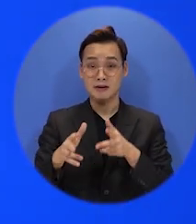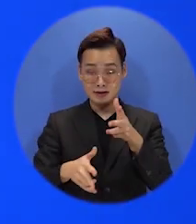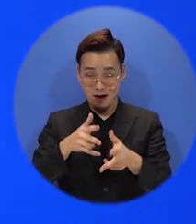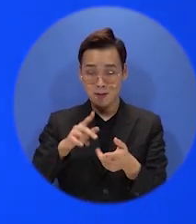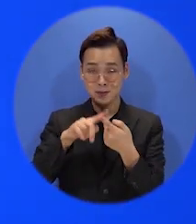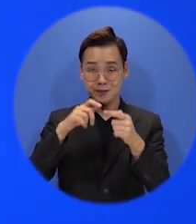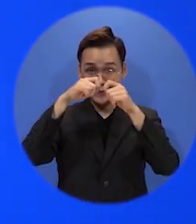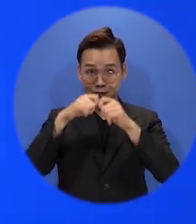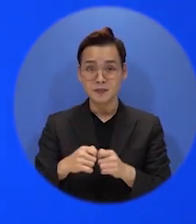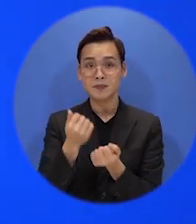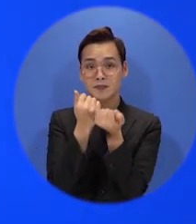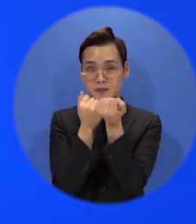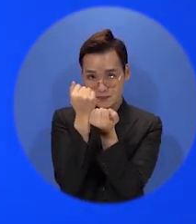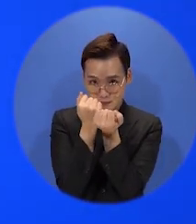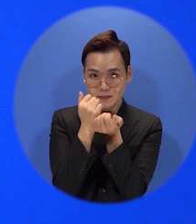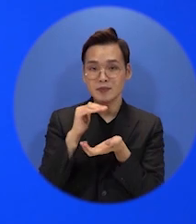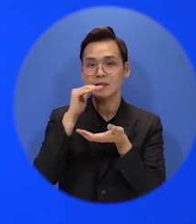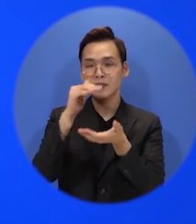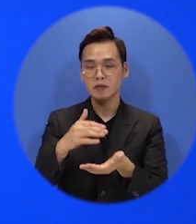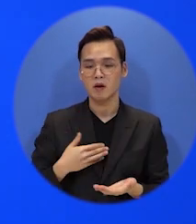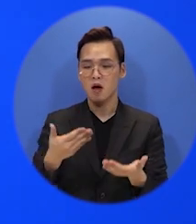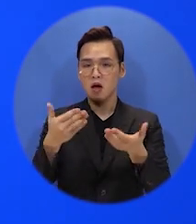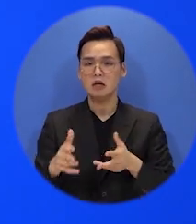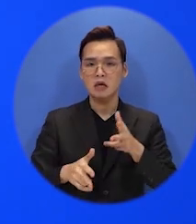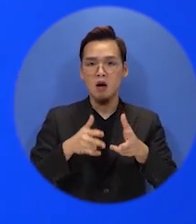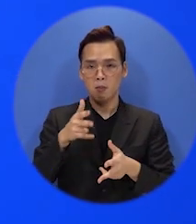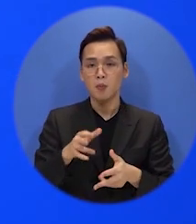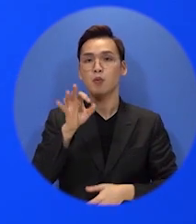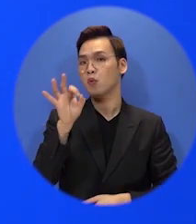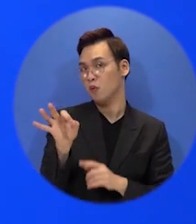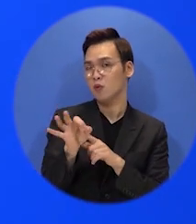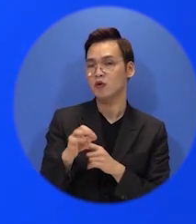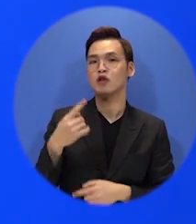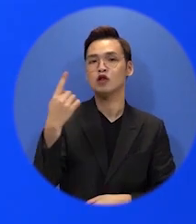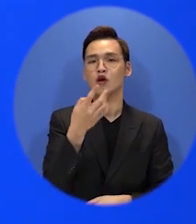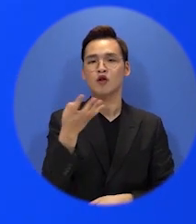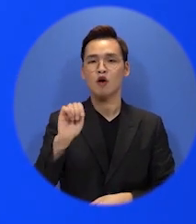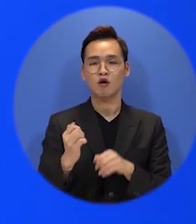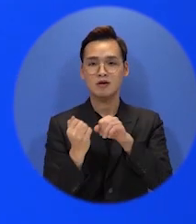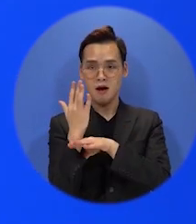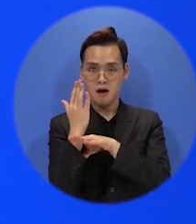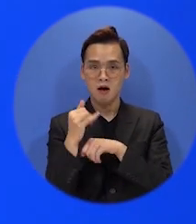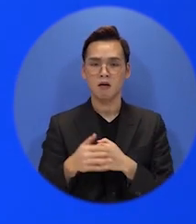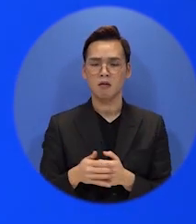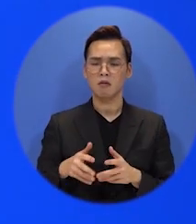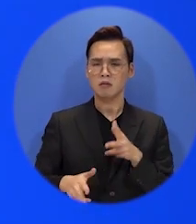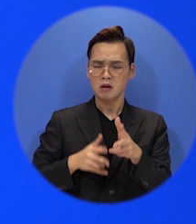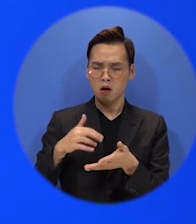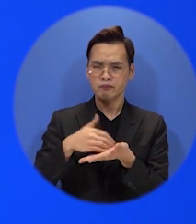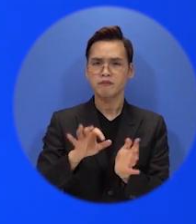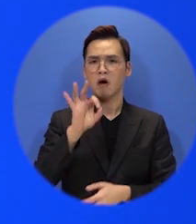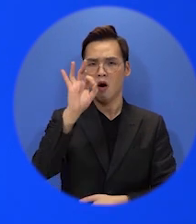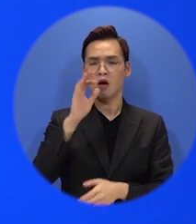좀 구체적으로 말씀 좀 드릴게요. 저희가 받고 있는 사업비만 1,000억이 넘습니다. 그리고 사업이 10여 개